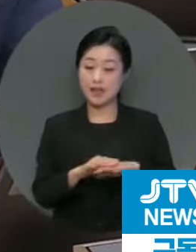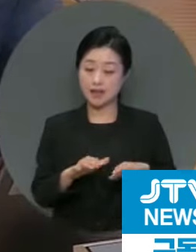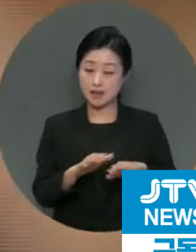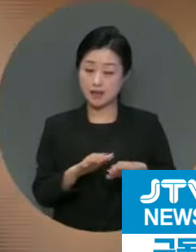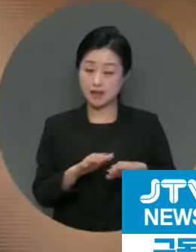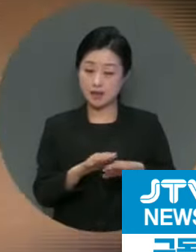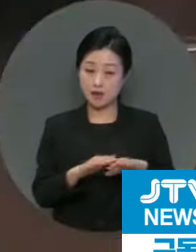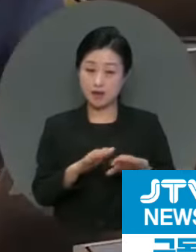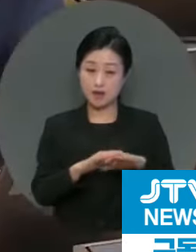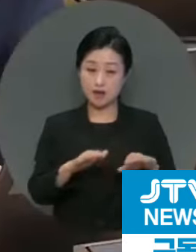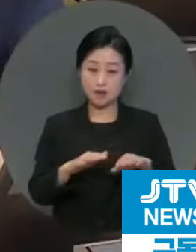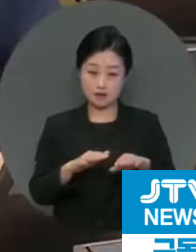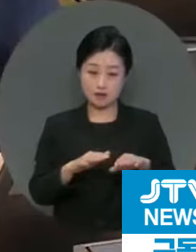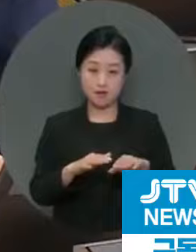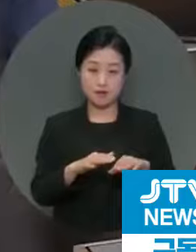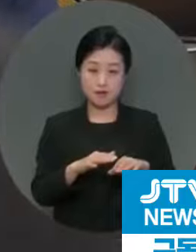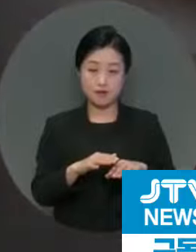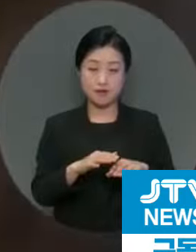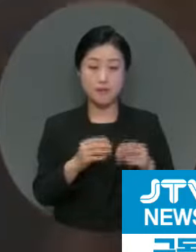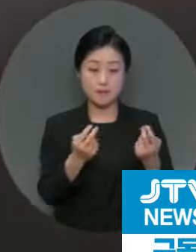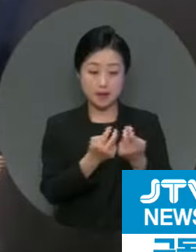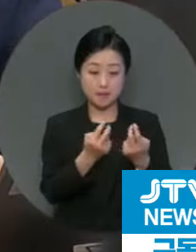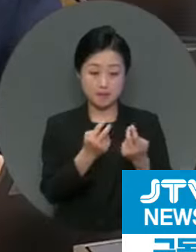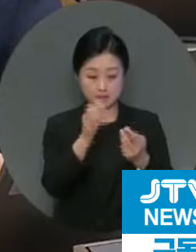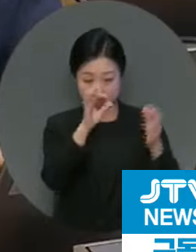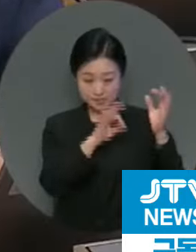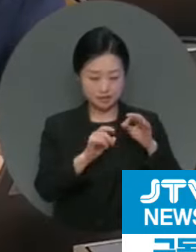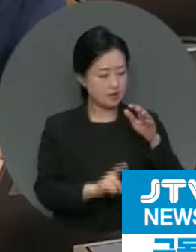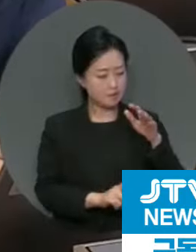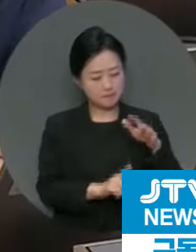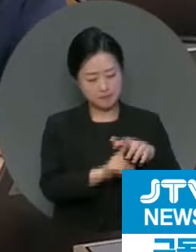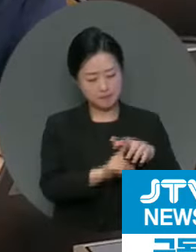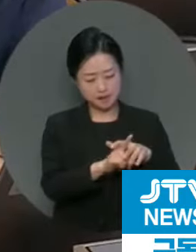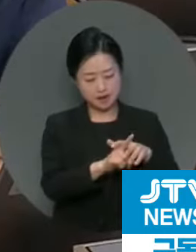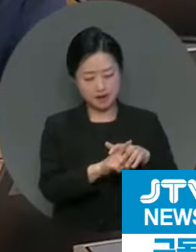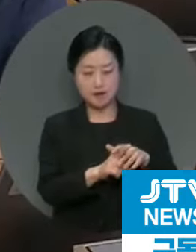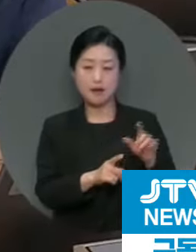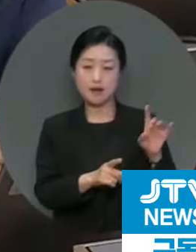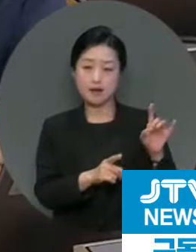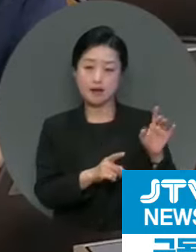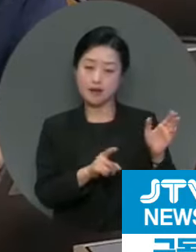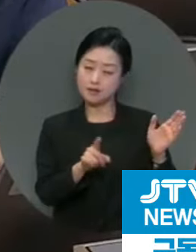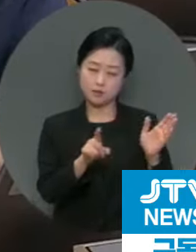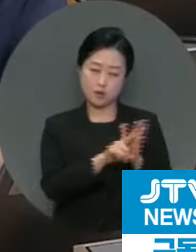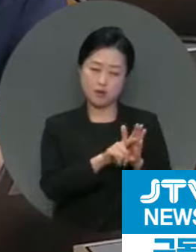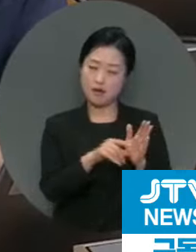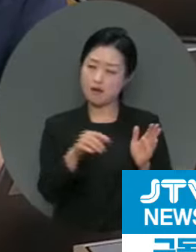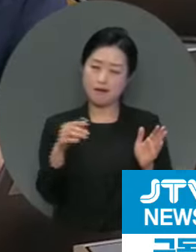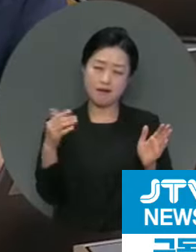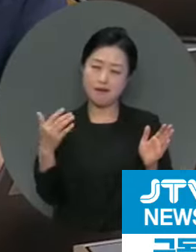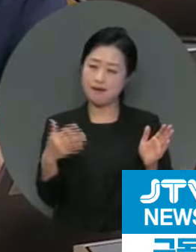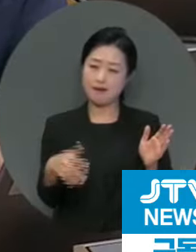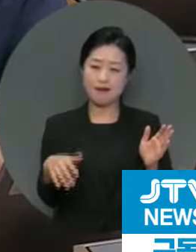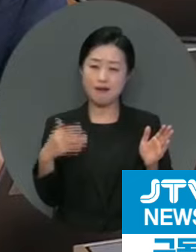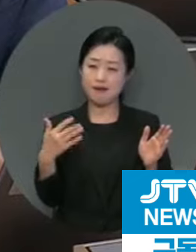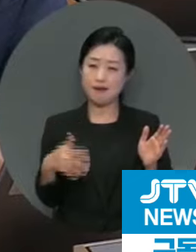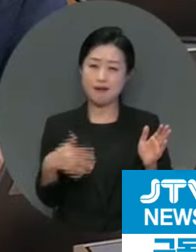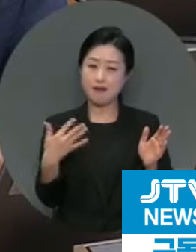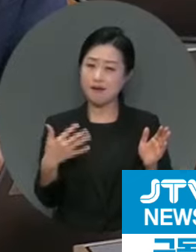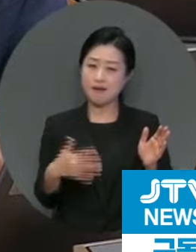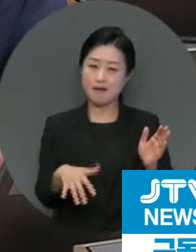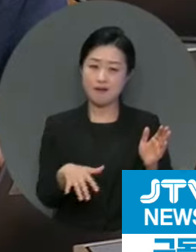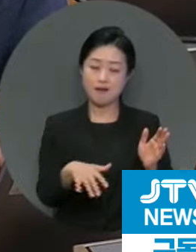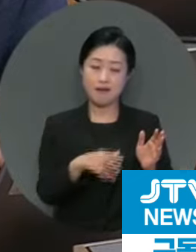해결할 유일한 분이다 라고 했는데 와, 이 정도의 표현과 신뢰면은 명태균